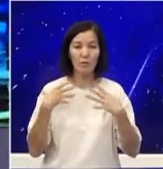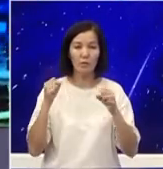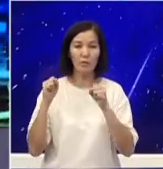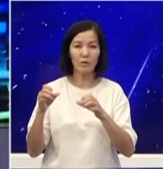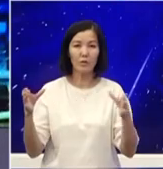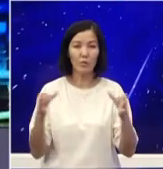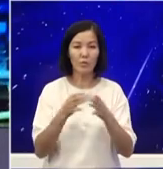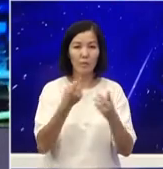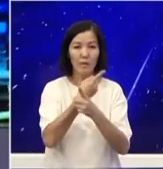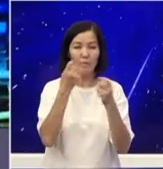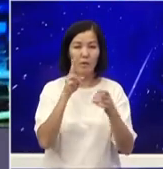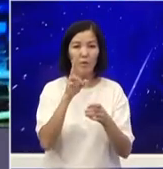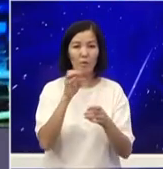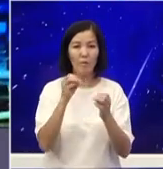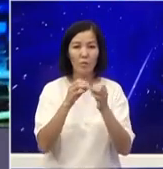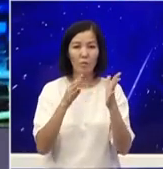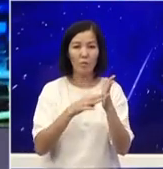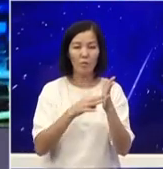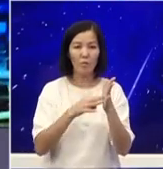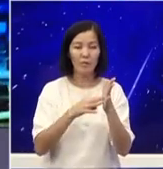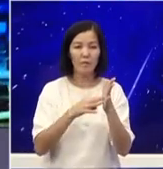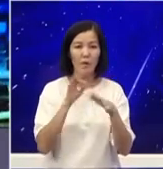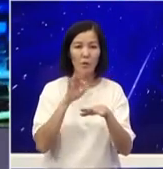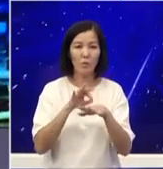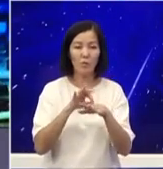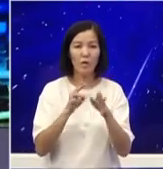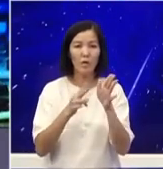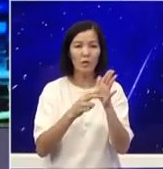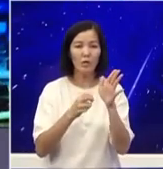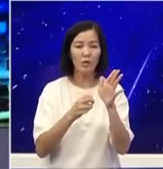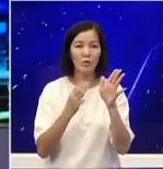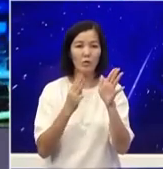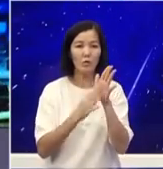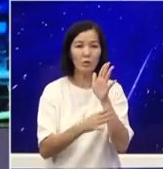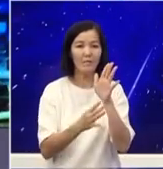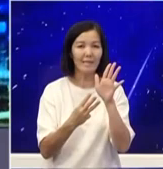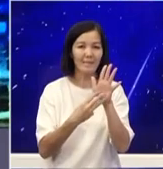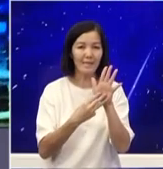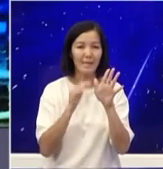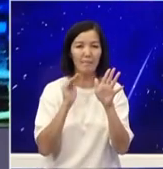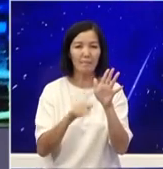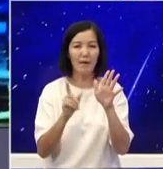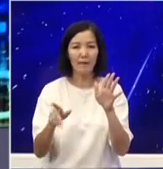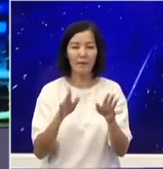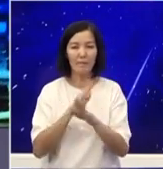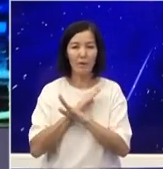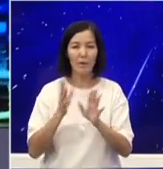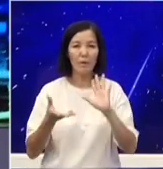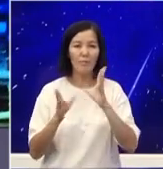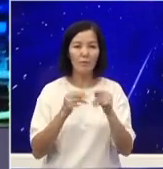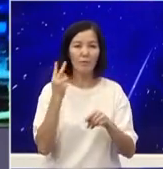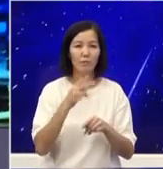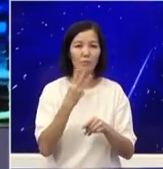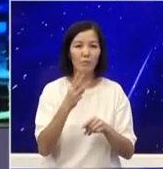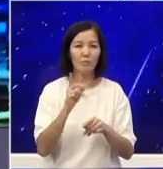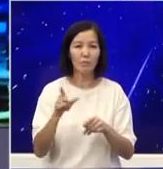сақтау ұйымының мәліметі бойынша COVID-19 індетінен 798 мың адам көз жұмыпты. Жер шарында 23